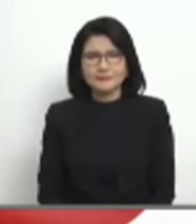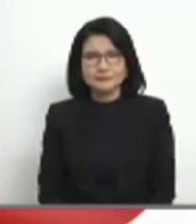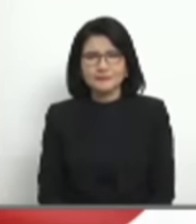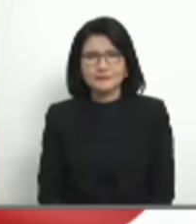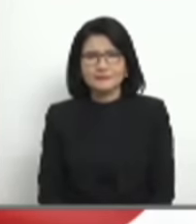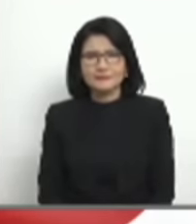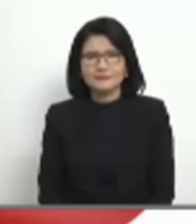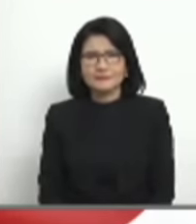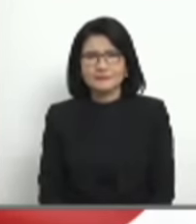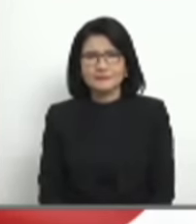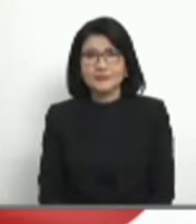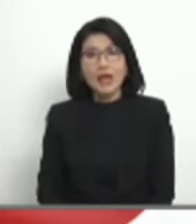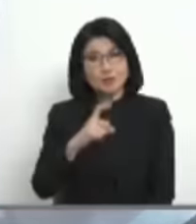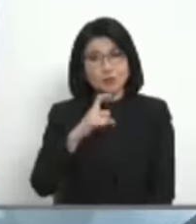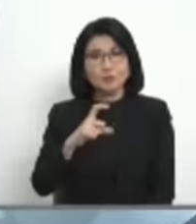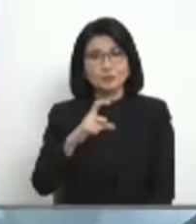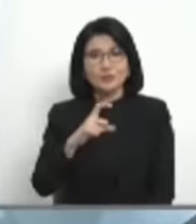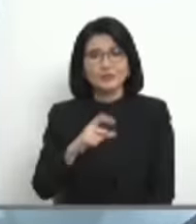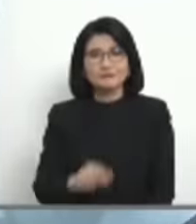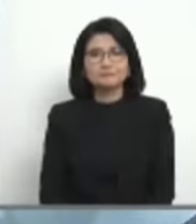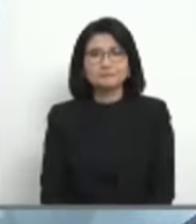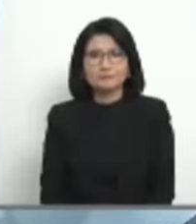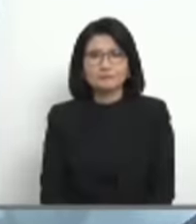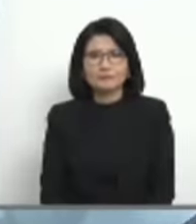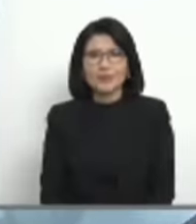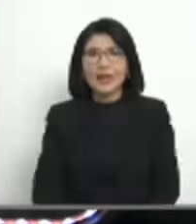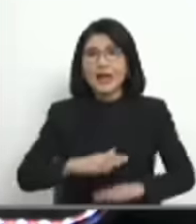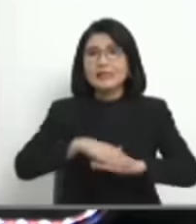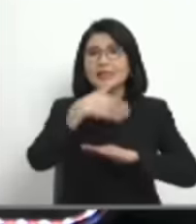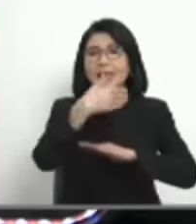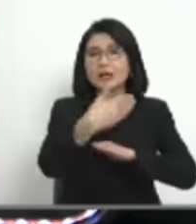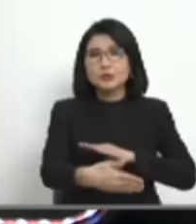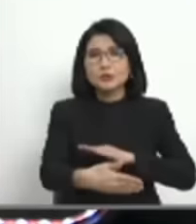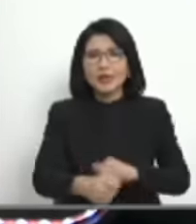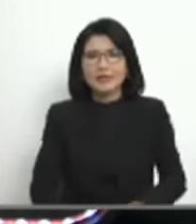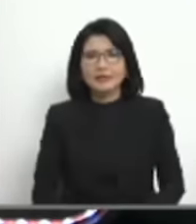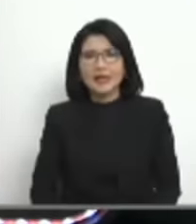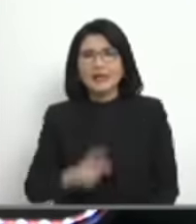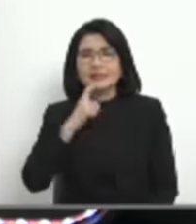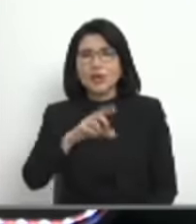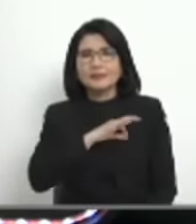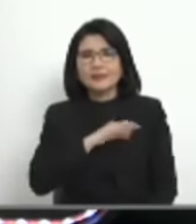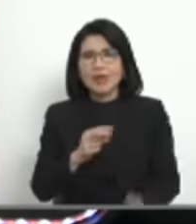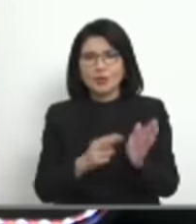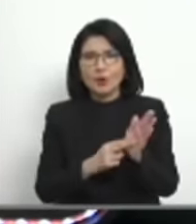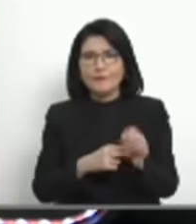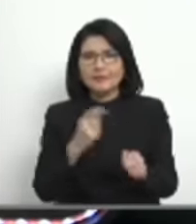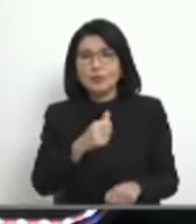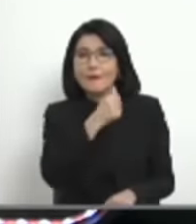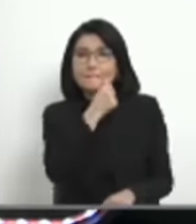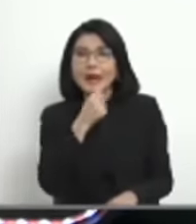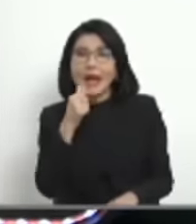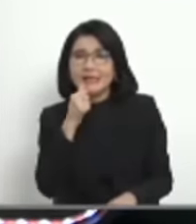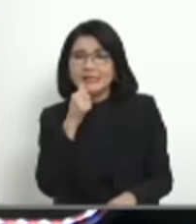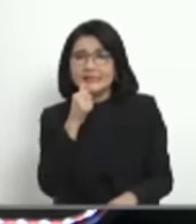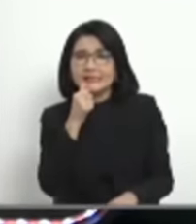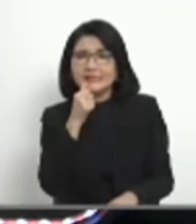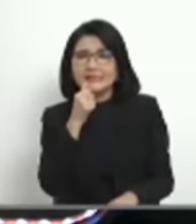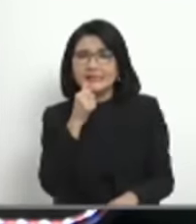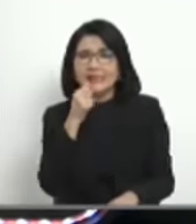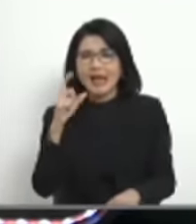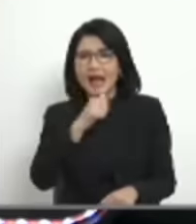dimanfaatkan cukup cukup ya selanjutnya kita akan beralih ke capres nomor urut 1 Pak Anis basedan yang akan bertanya ke